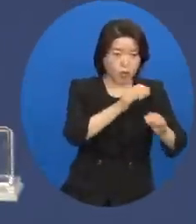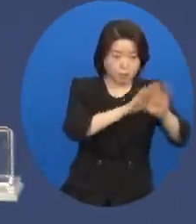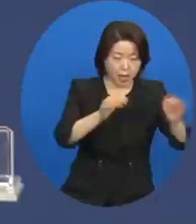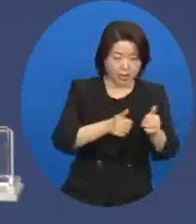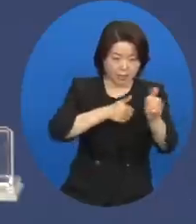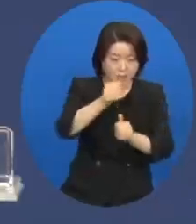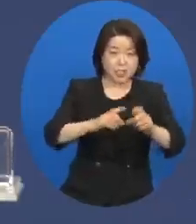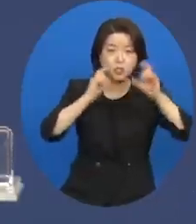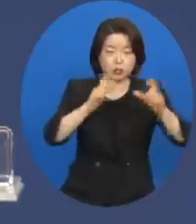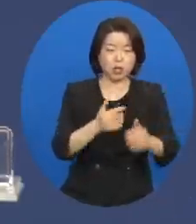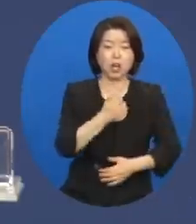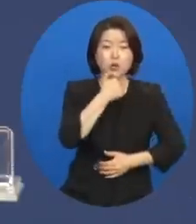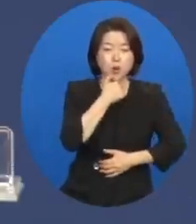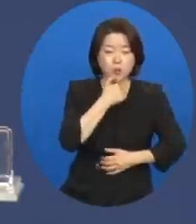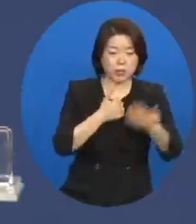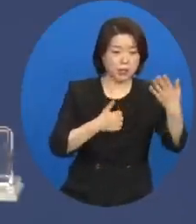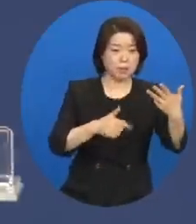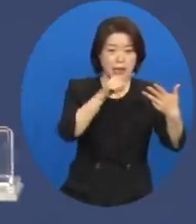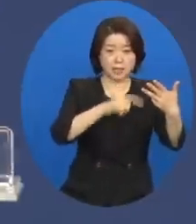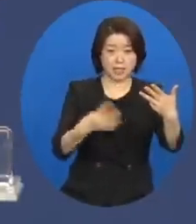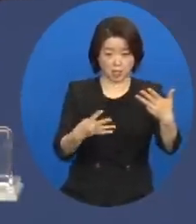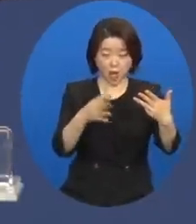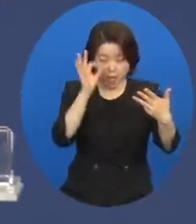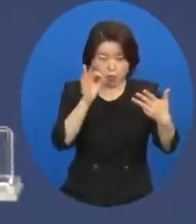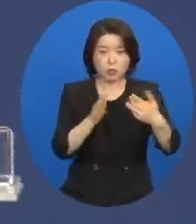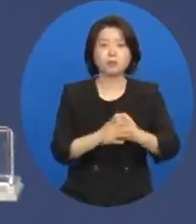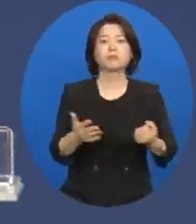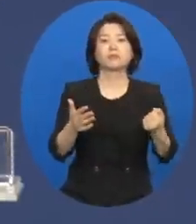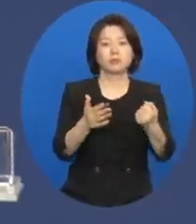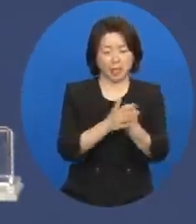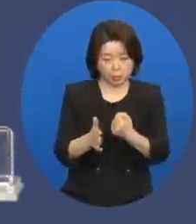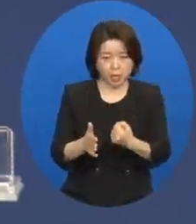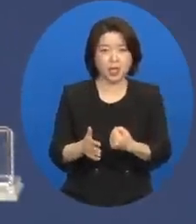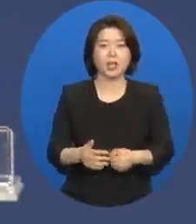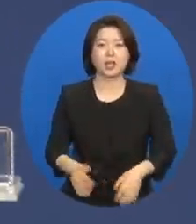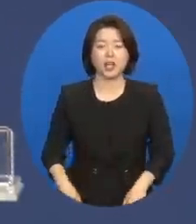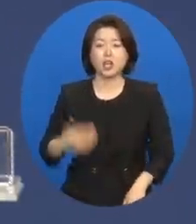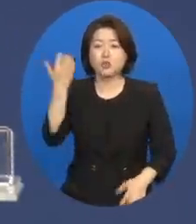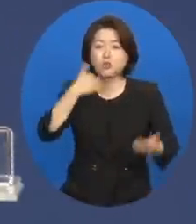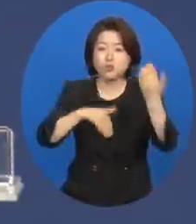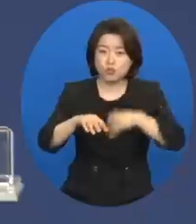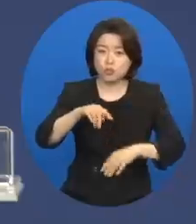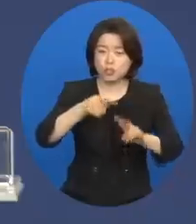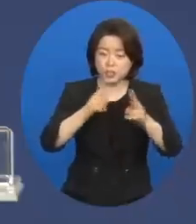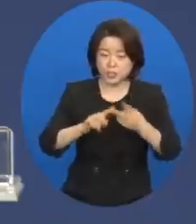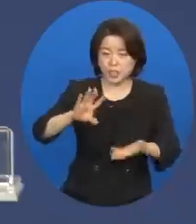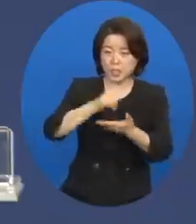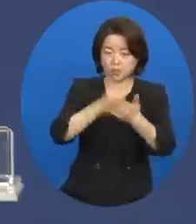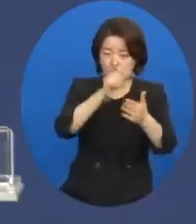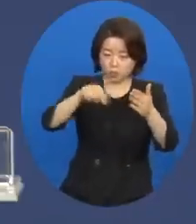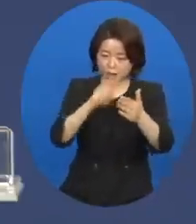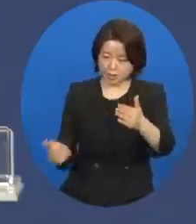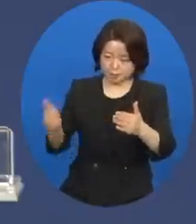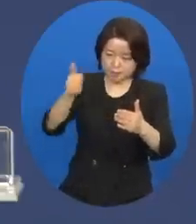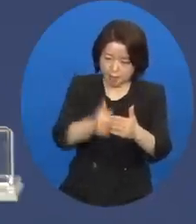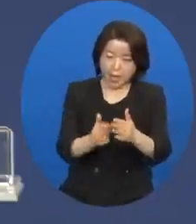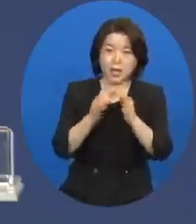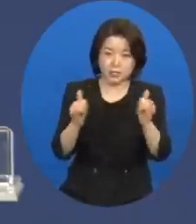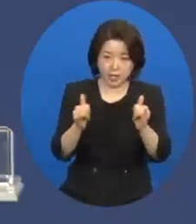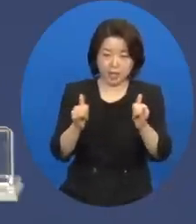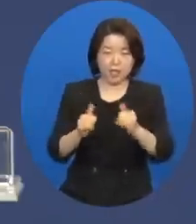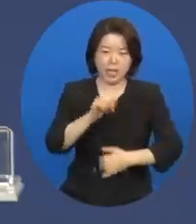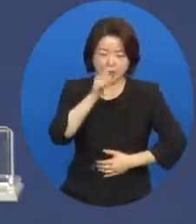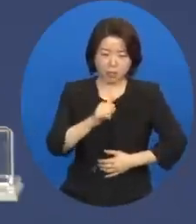로마서 8장 1절에서 4절에 나와 있는데, 그러므로 누구든지 그리스도 안에 있는 자는